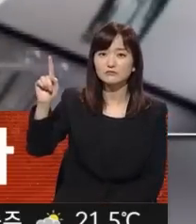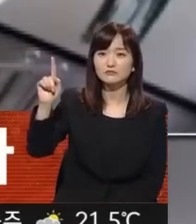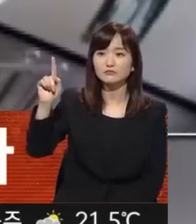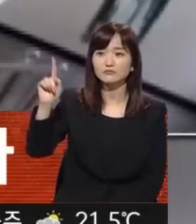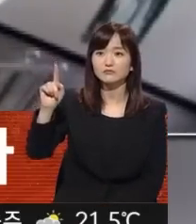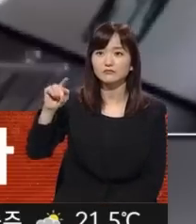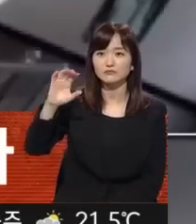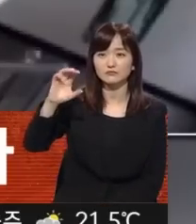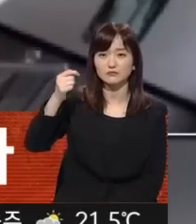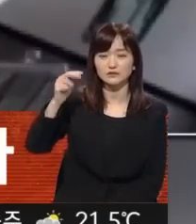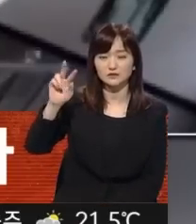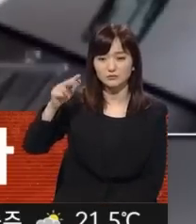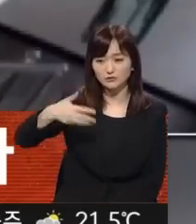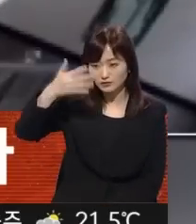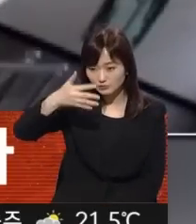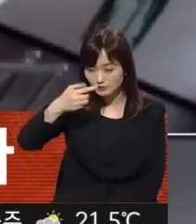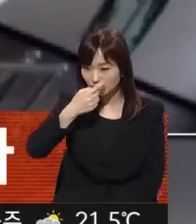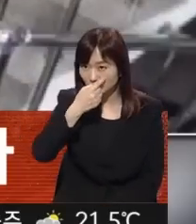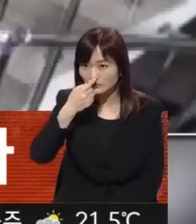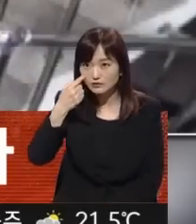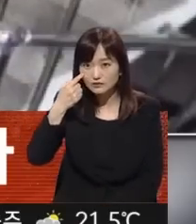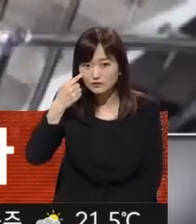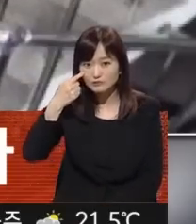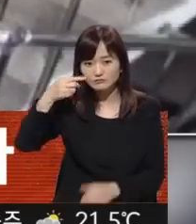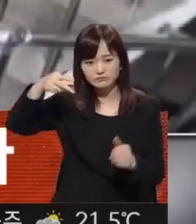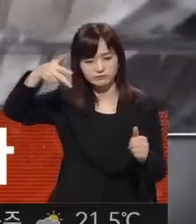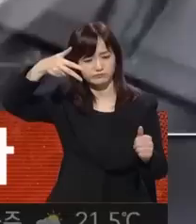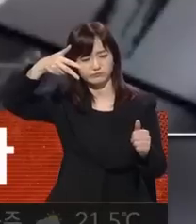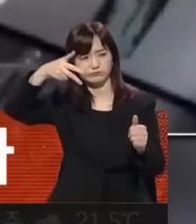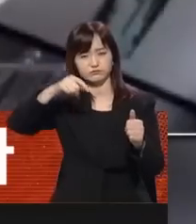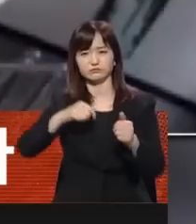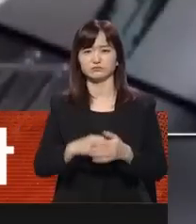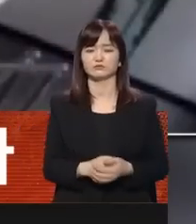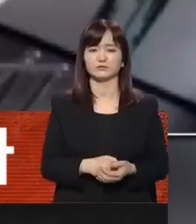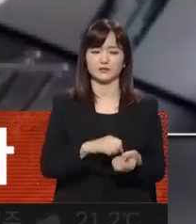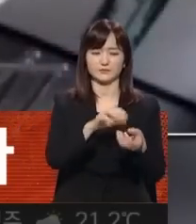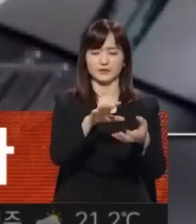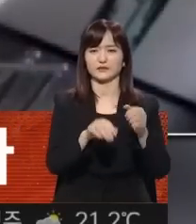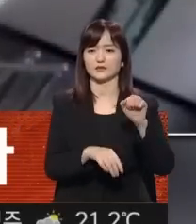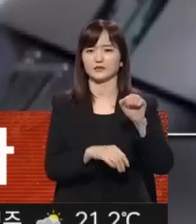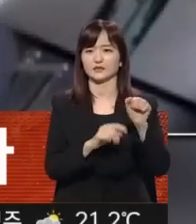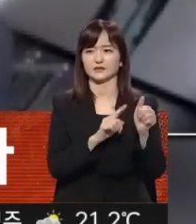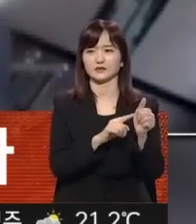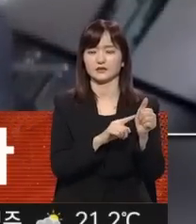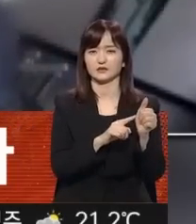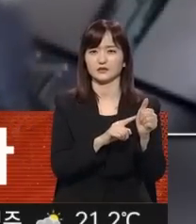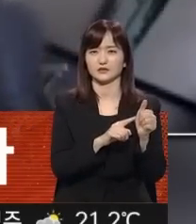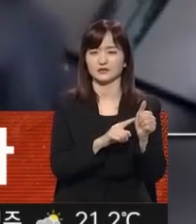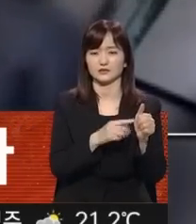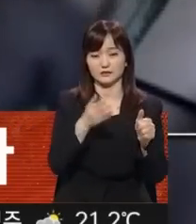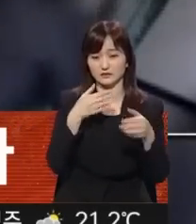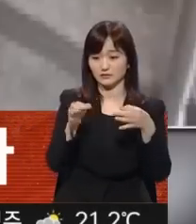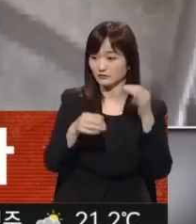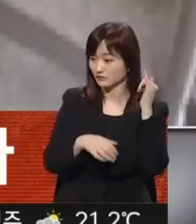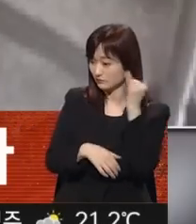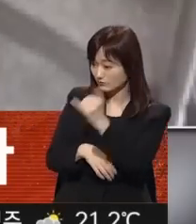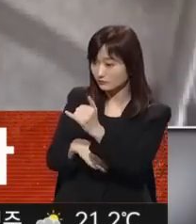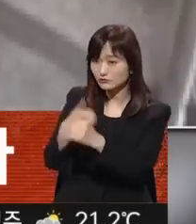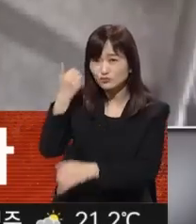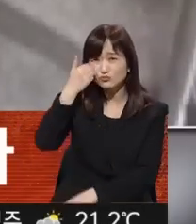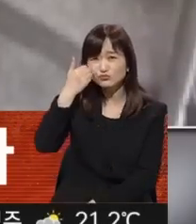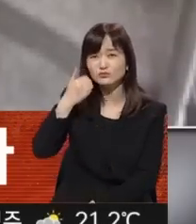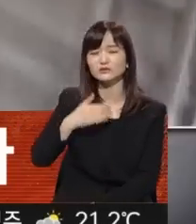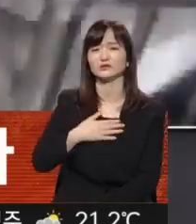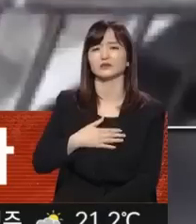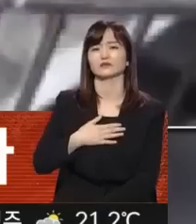지금 CCTV 딱 열어 보니까 코스라니 다 찍혀 있지 않습니까 저 배달 기사가 배달했던 음식점에 전화 연락을 해봤더니 누군지도